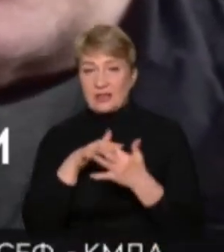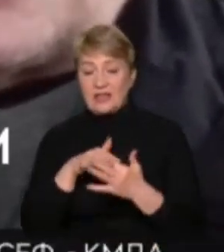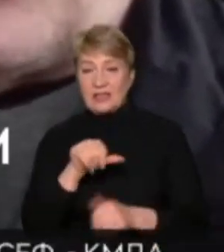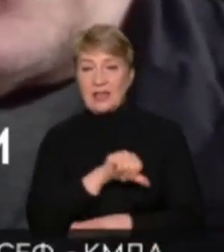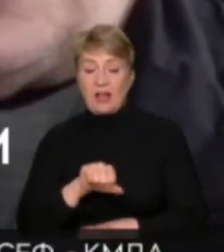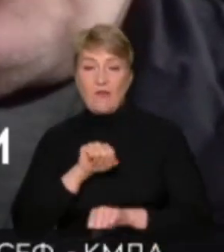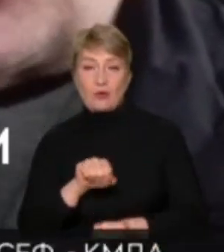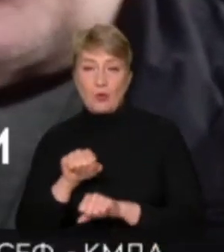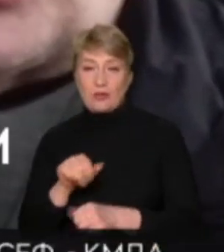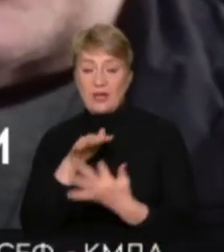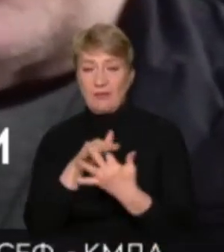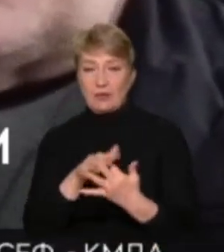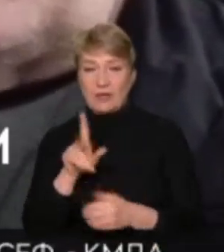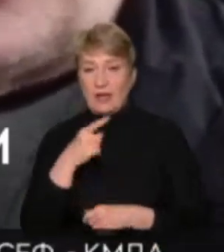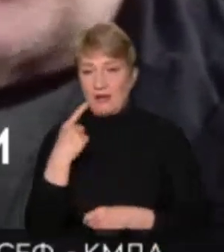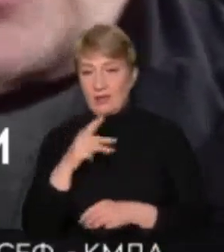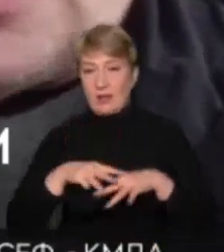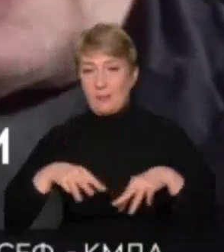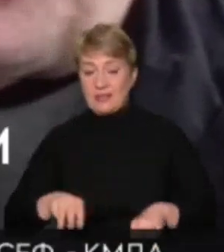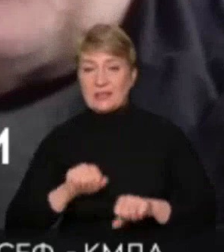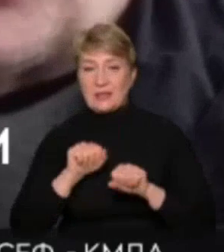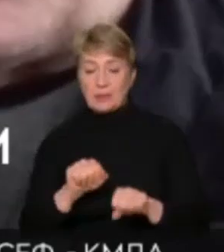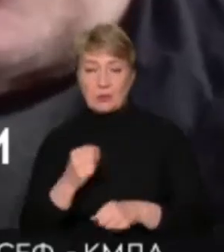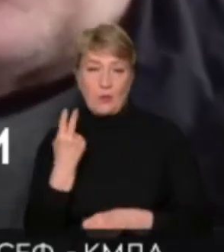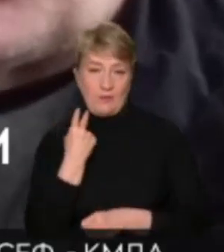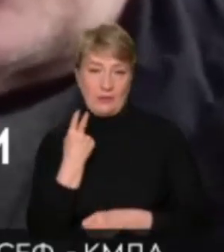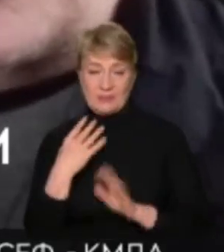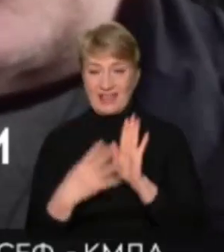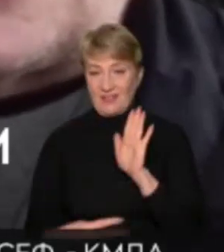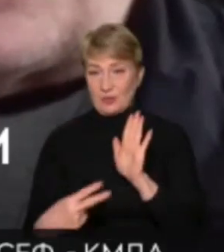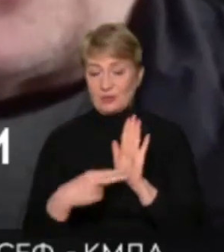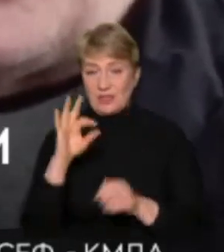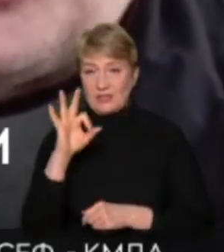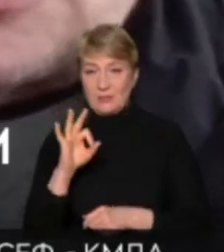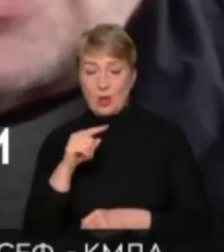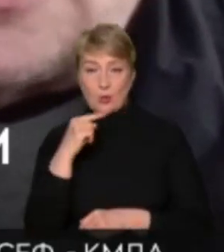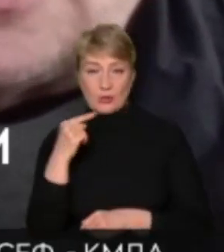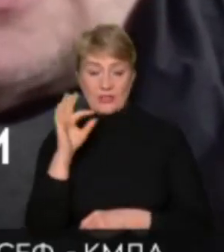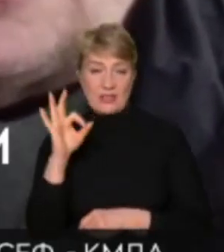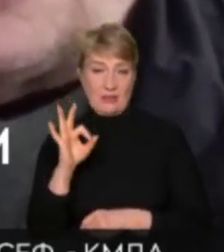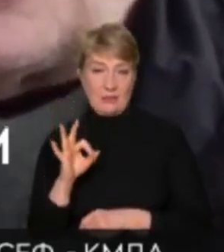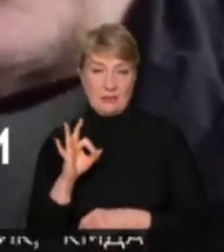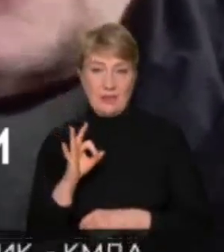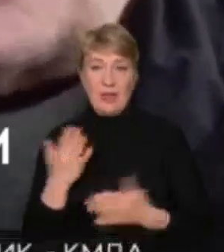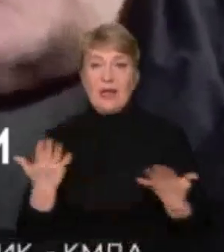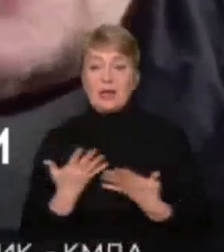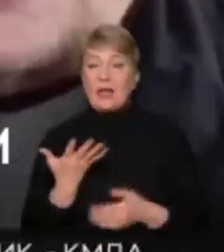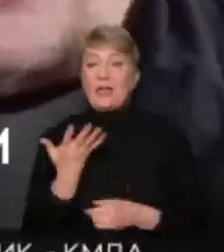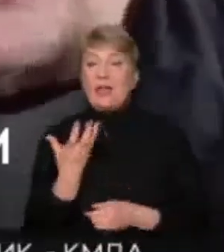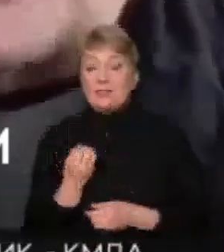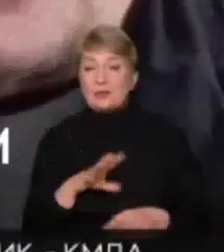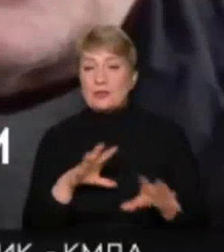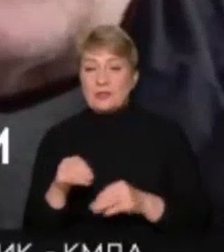як казав міністр оборони Великої Британії, 97% російської армії. Яка ще ескалація? Яка ескалація?